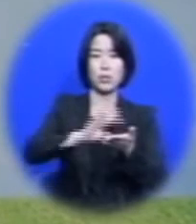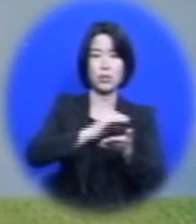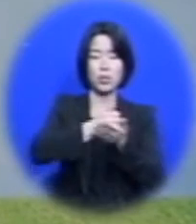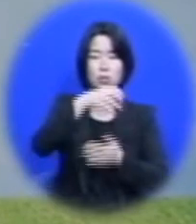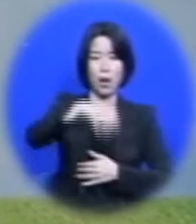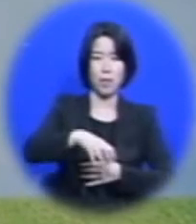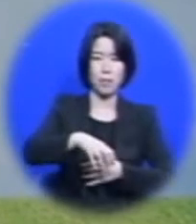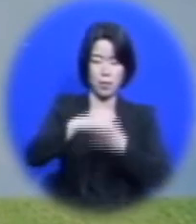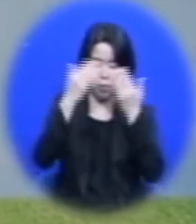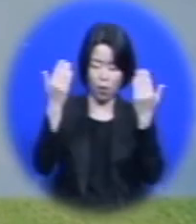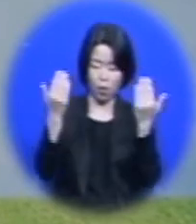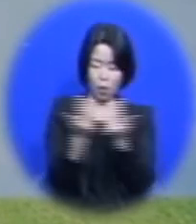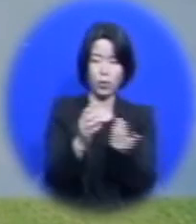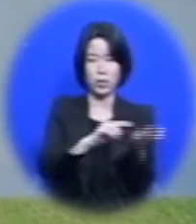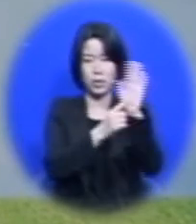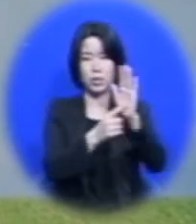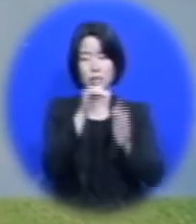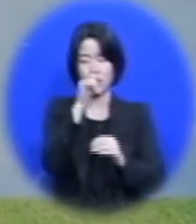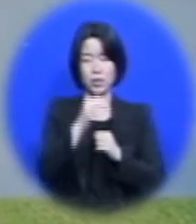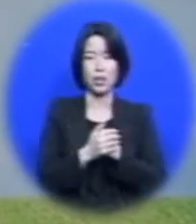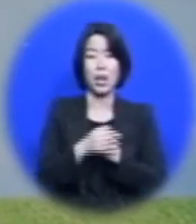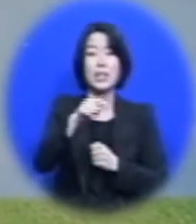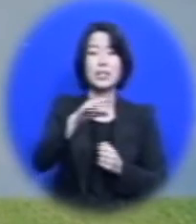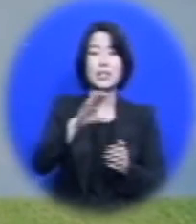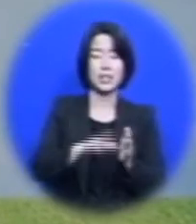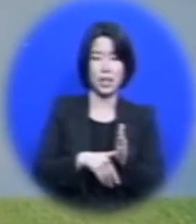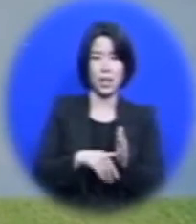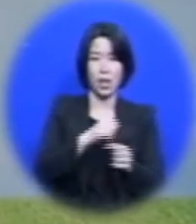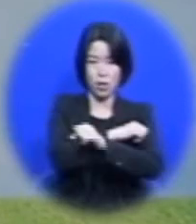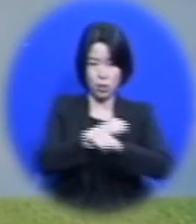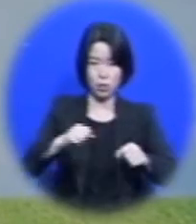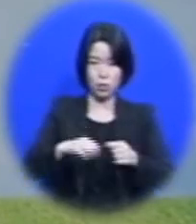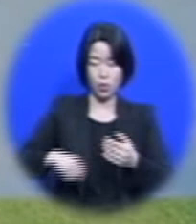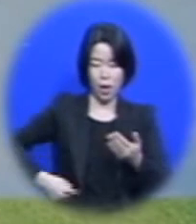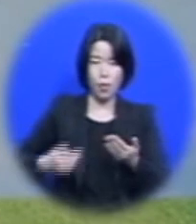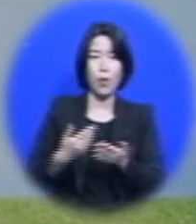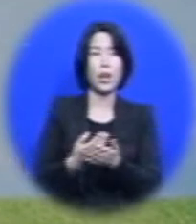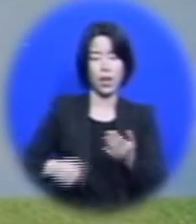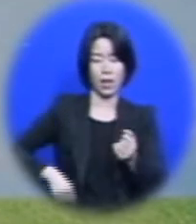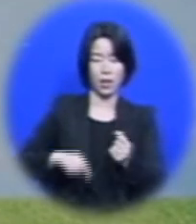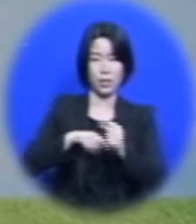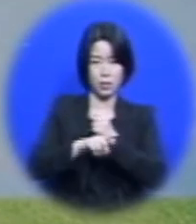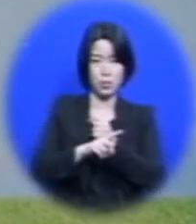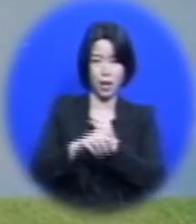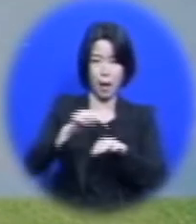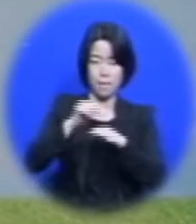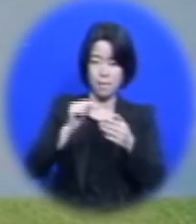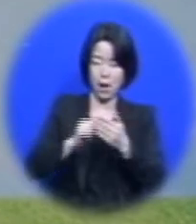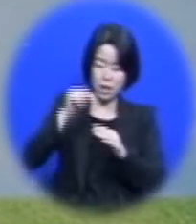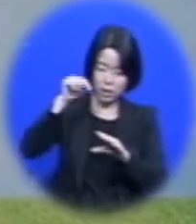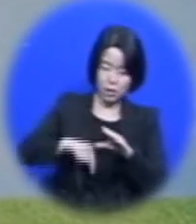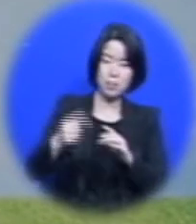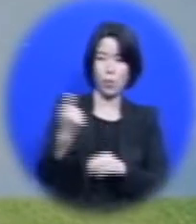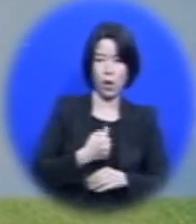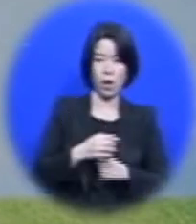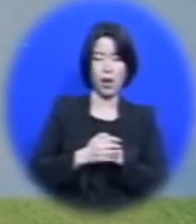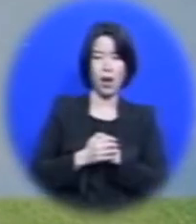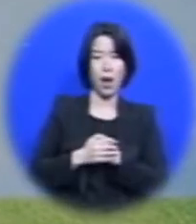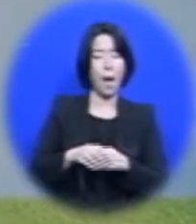앞에서 낱낱이 드러났다. 그제야 용서와 회개의 의미가 마음 깊이 와 닿았다. 마가복음